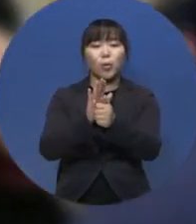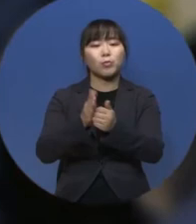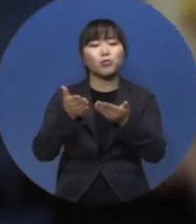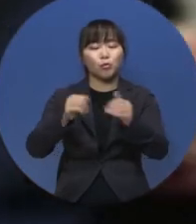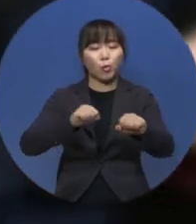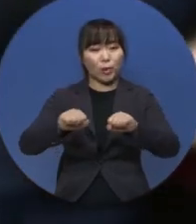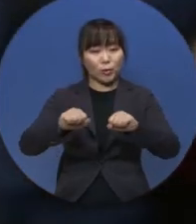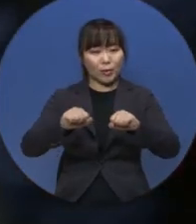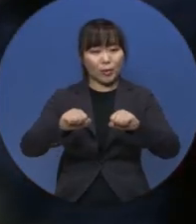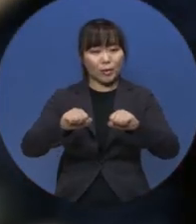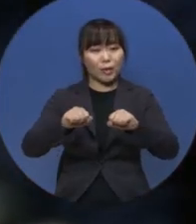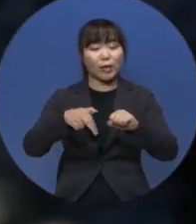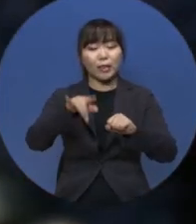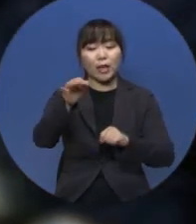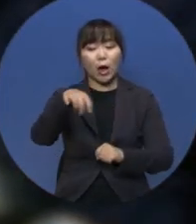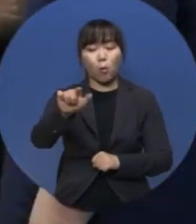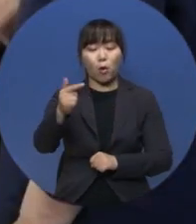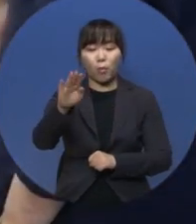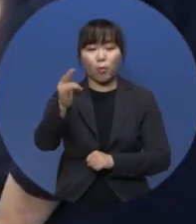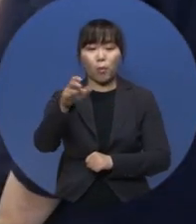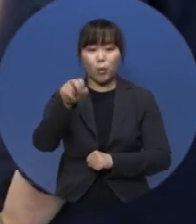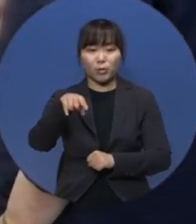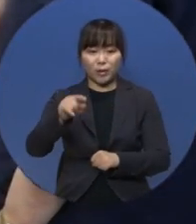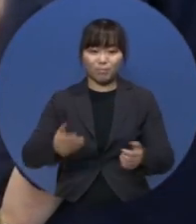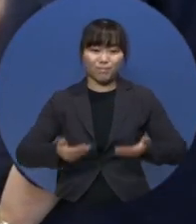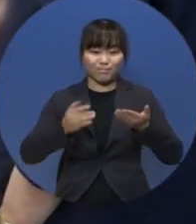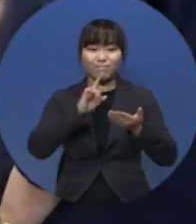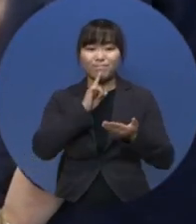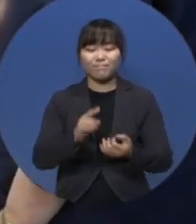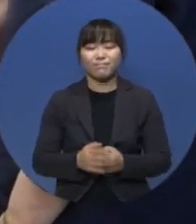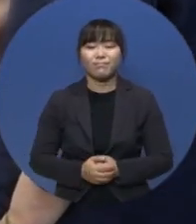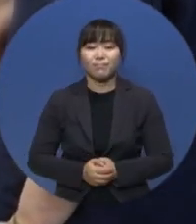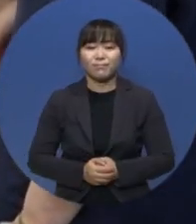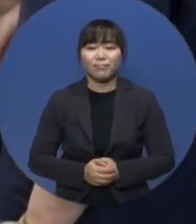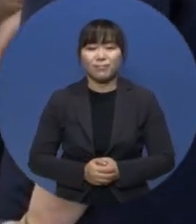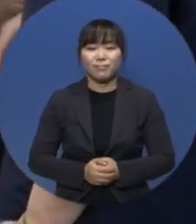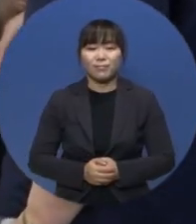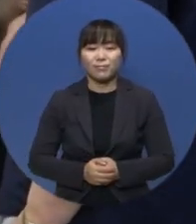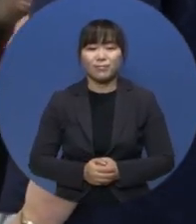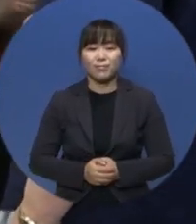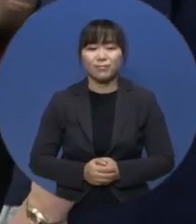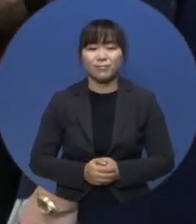활동이 자원봉사라고 전하고 있습니다. 복지TV 뉴스 서정영입니다.